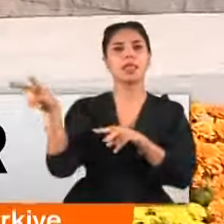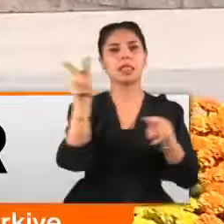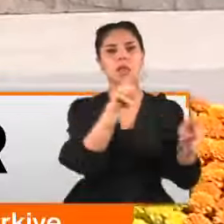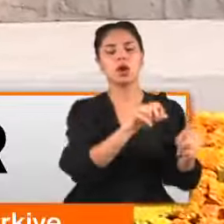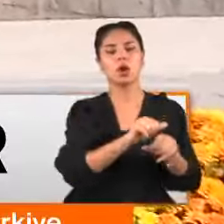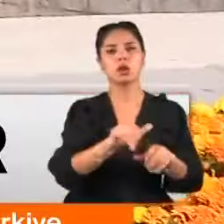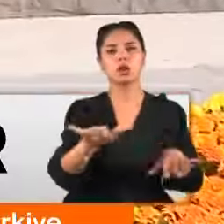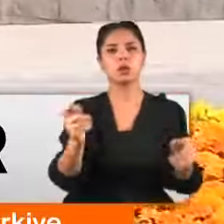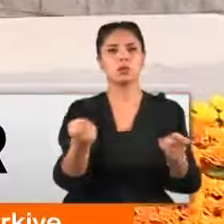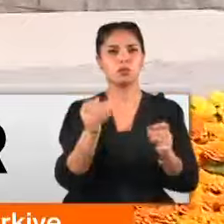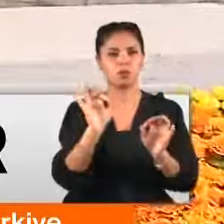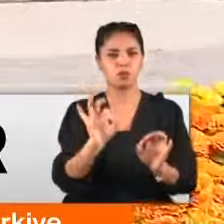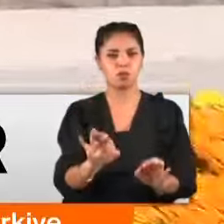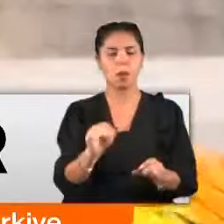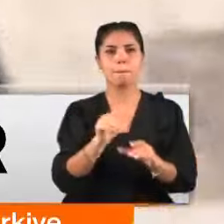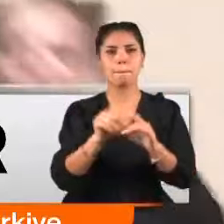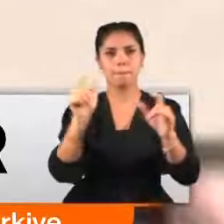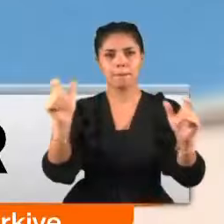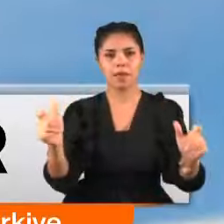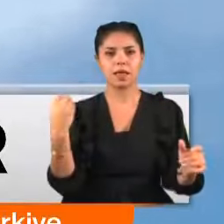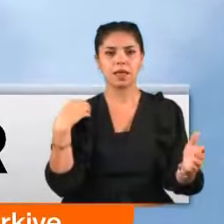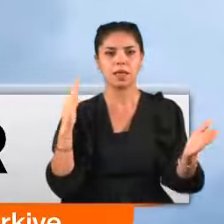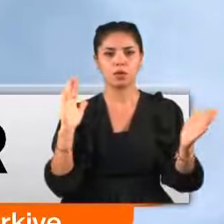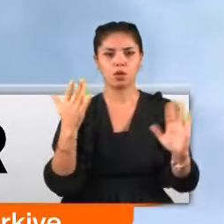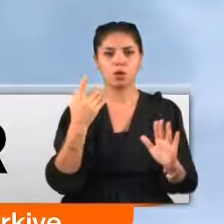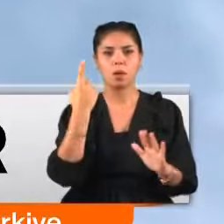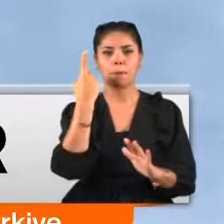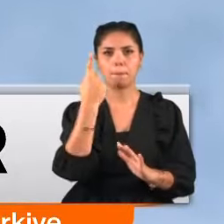devreye alındı. Meclis yerleşkesinde yeni dönemde